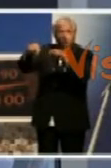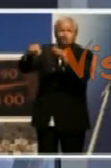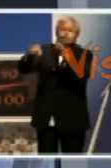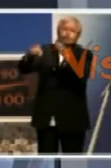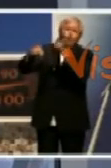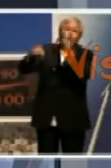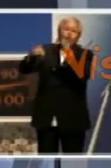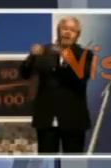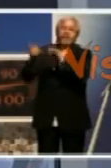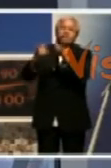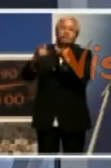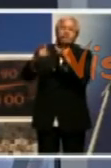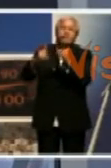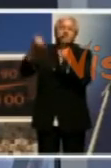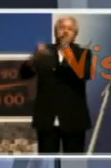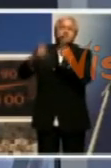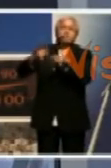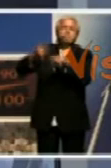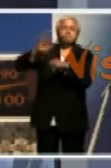soltanto uscendo le Jeep destinate all'America,